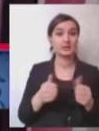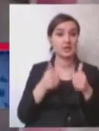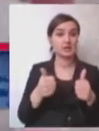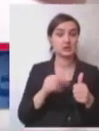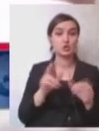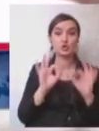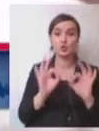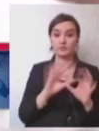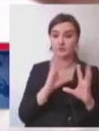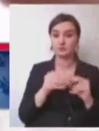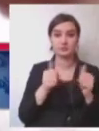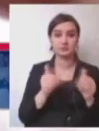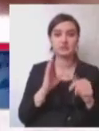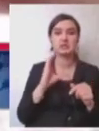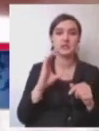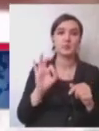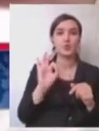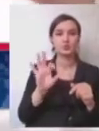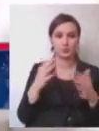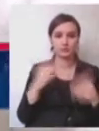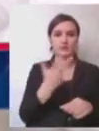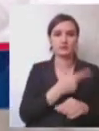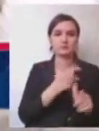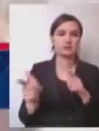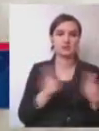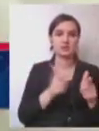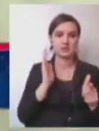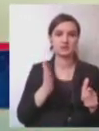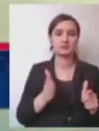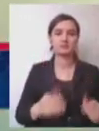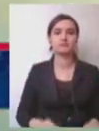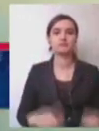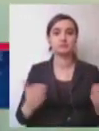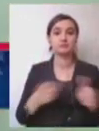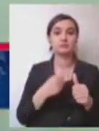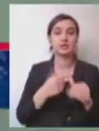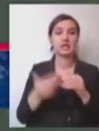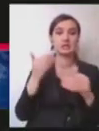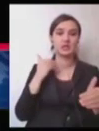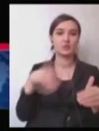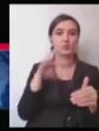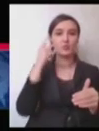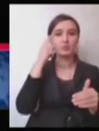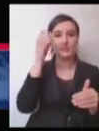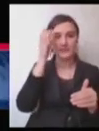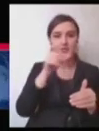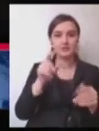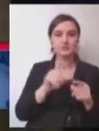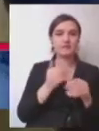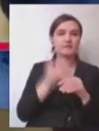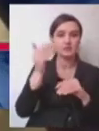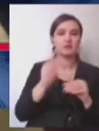ჩაივლის, სავარაუდოდ სექტემბერ-ოქტომბერში უკვე ვაქცინა იქნება. მზად ანუ იმაზე ადრე, ვიდრე ამას თავად მეცნიერებიც